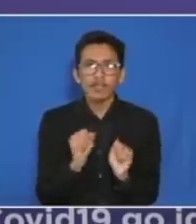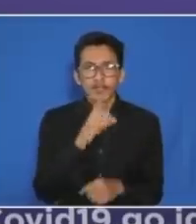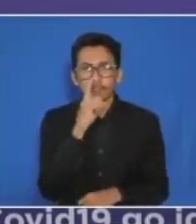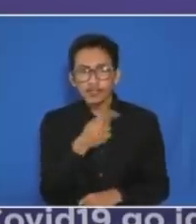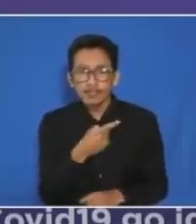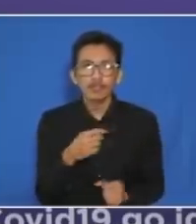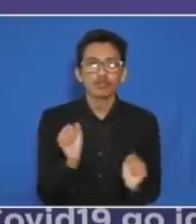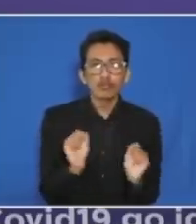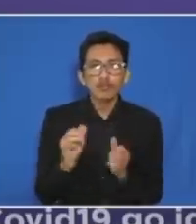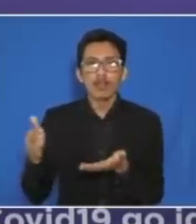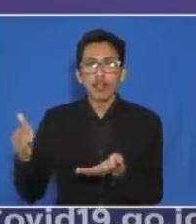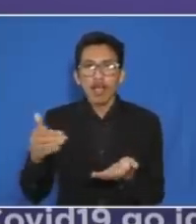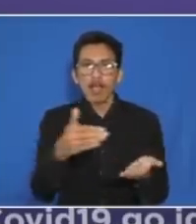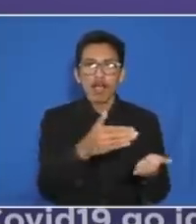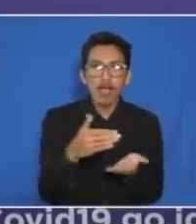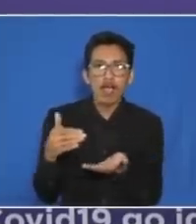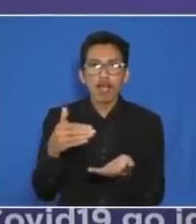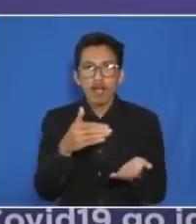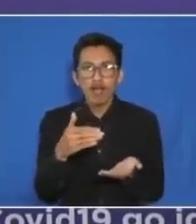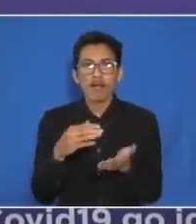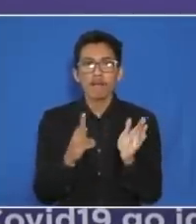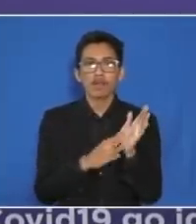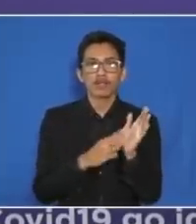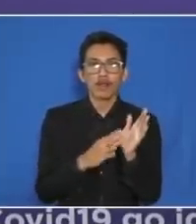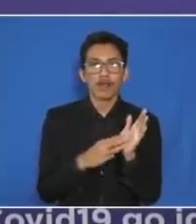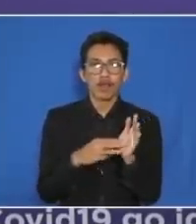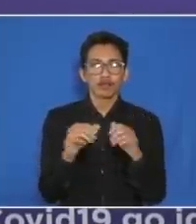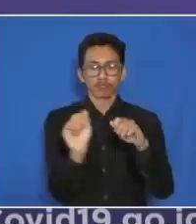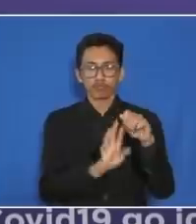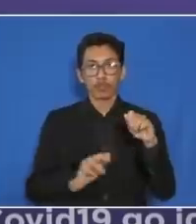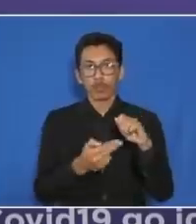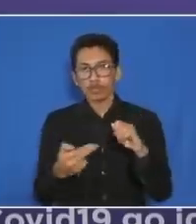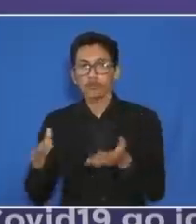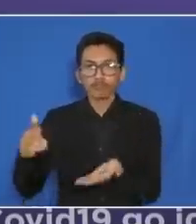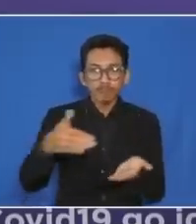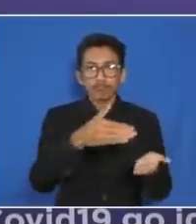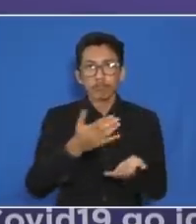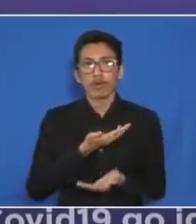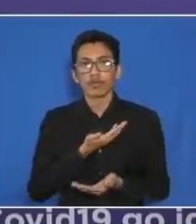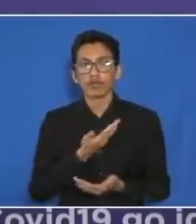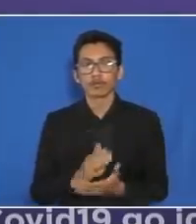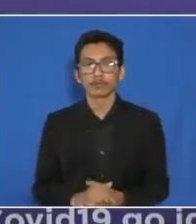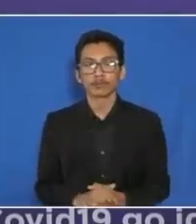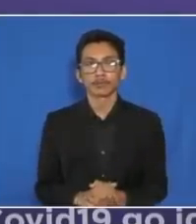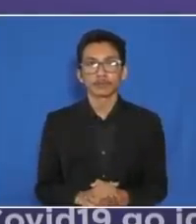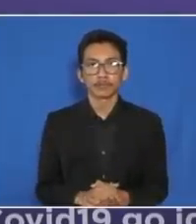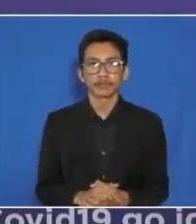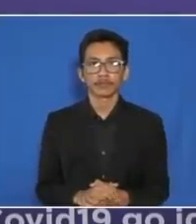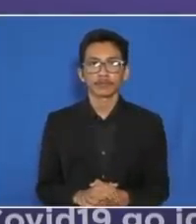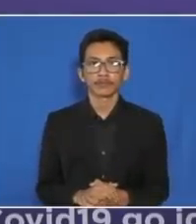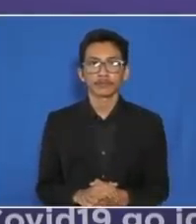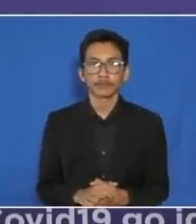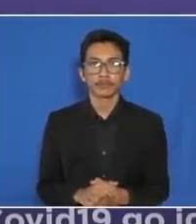untuk mendata besaran masalah di seluruh Indonesia Hai sesuai